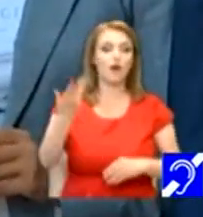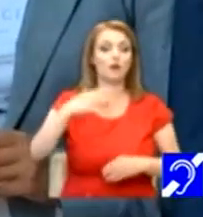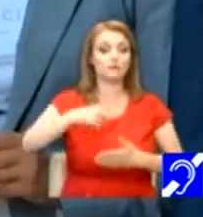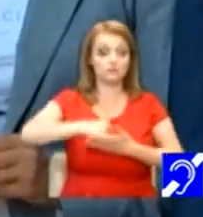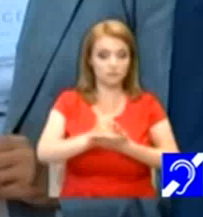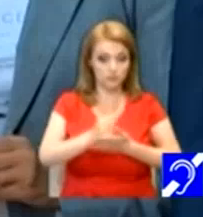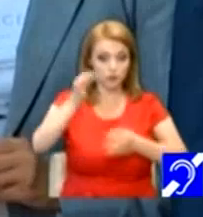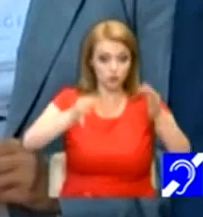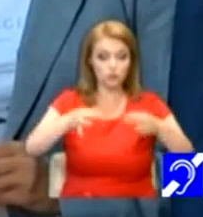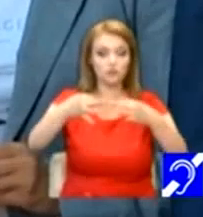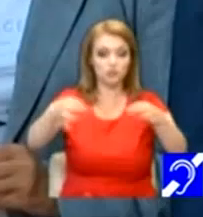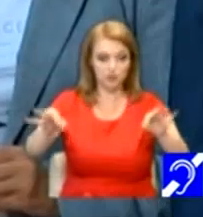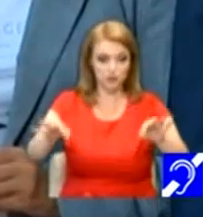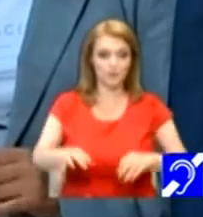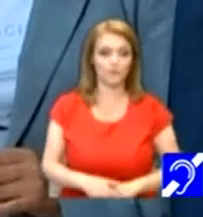garnitura guvernamentală.